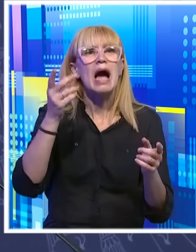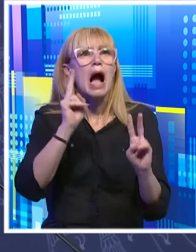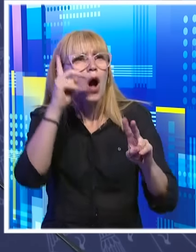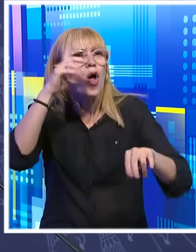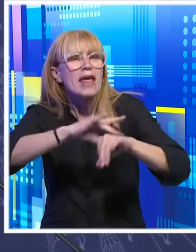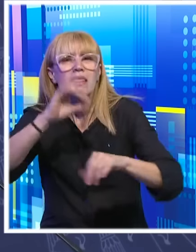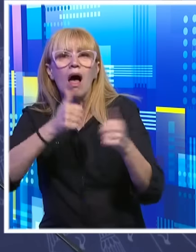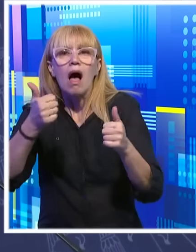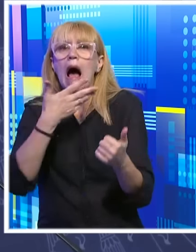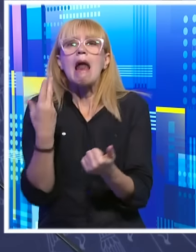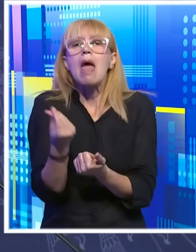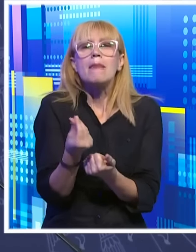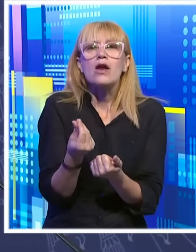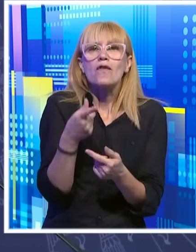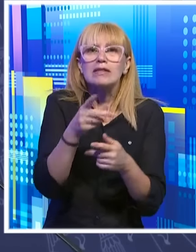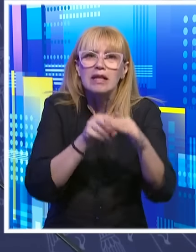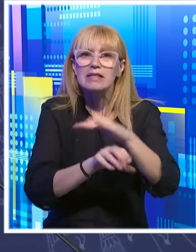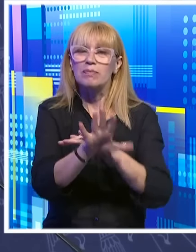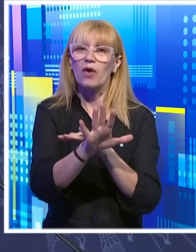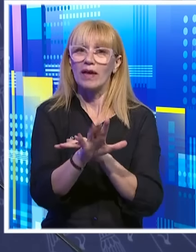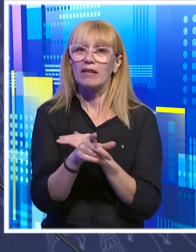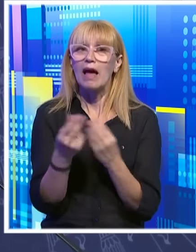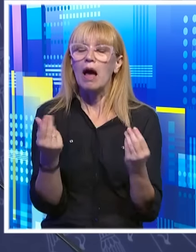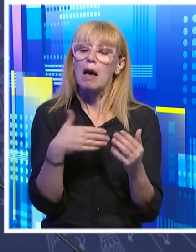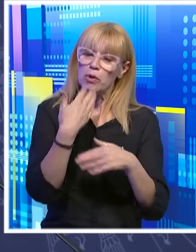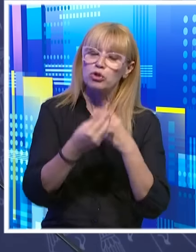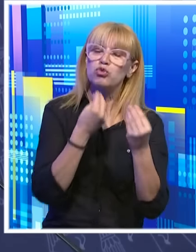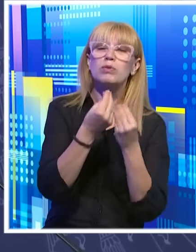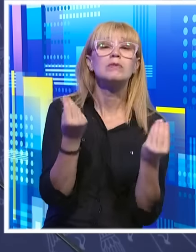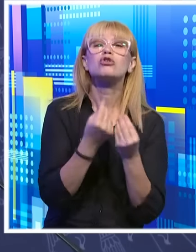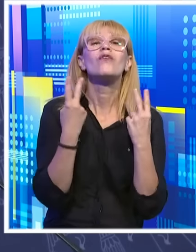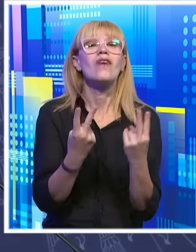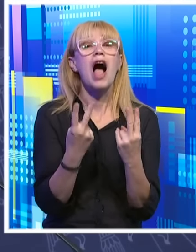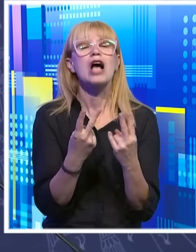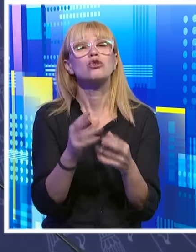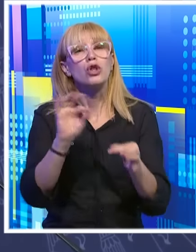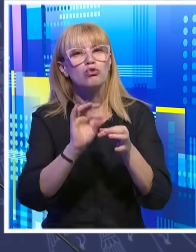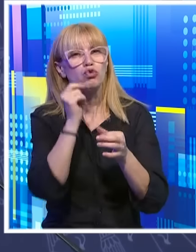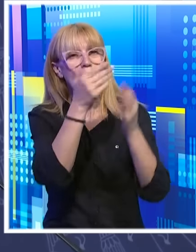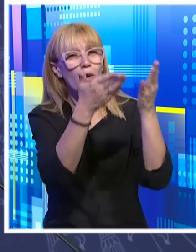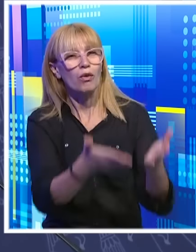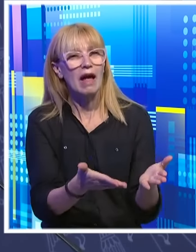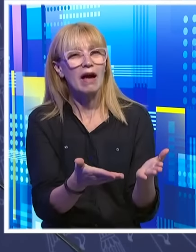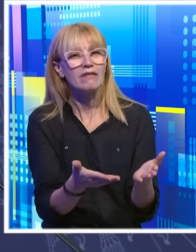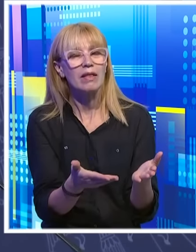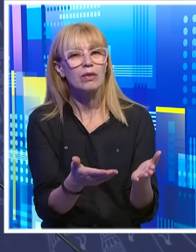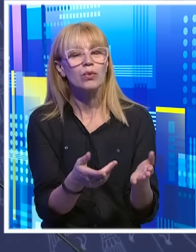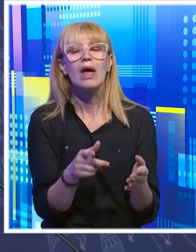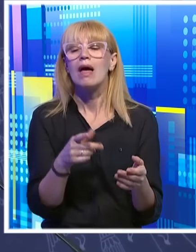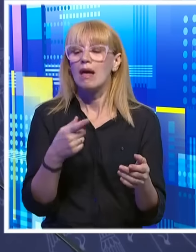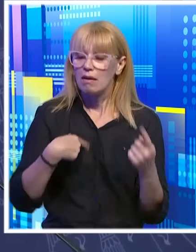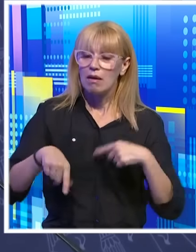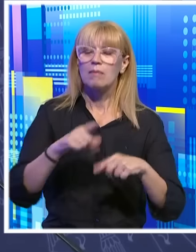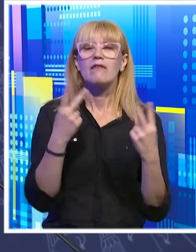predstaviti zašto je važno neki od tih ljudi da imamo i šta je to što možemo da uradimo i gde su tu opasnosti. Ono što je za nas bitno, to je da je